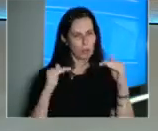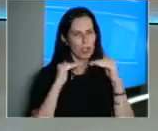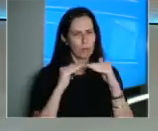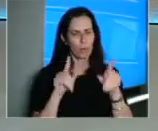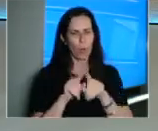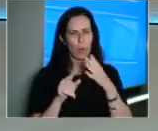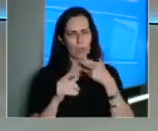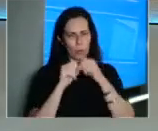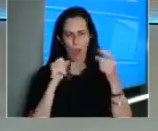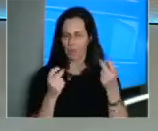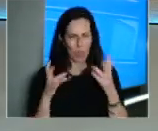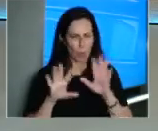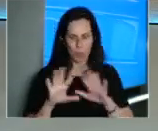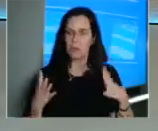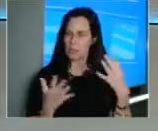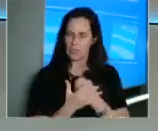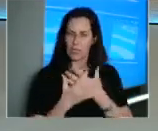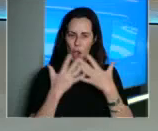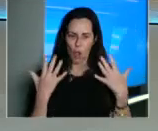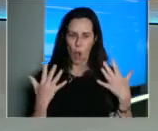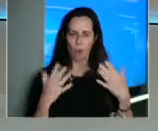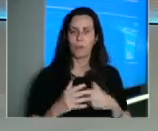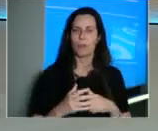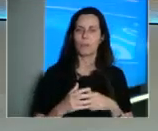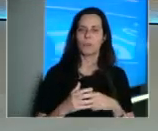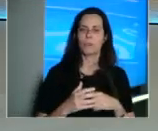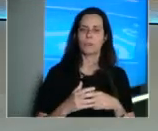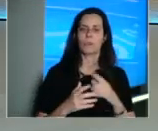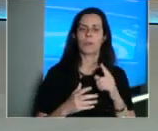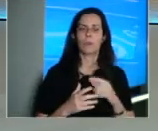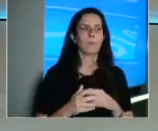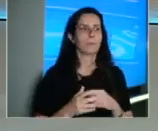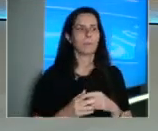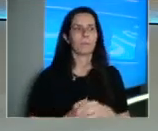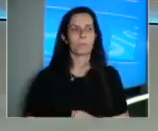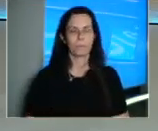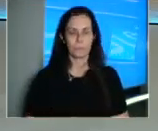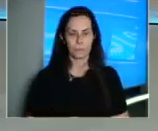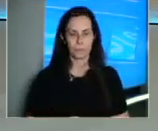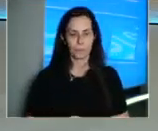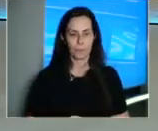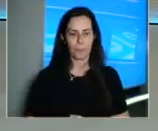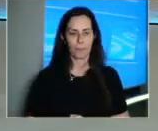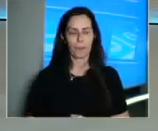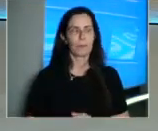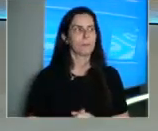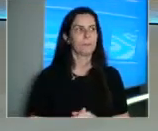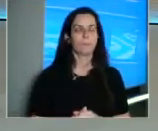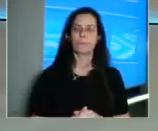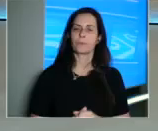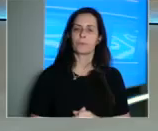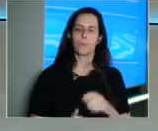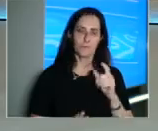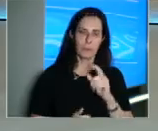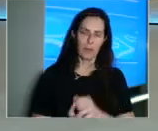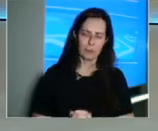עם יהדות התורה, אבל עדיין, זה לא משנה. את המנדט השמיני של יהדות התורה הם לקחו משס, אז עדיין המפלגה הגדולה. טוב, אבל תראה. זה יד שתכנסים